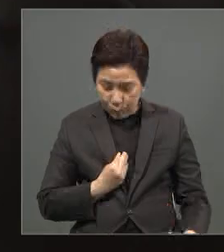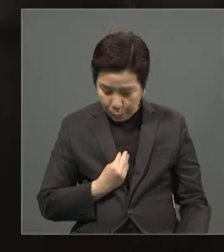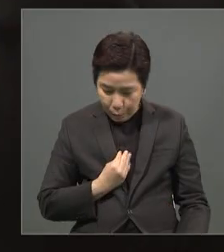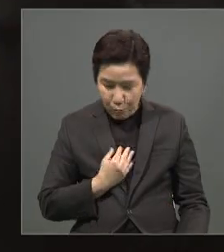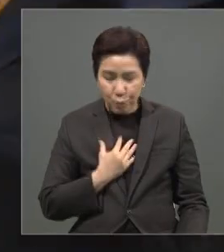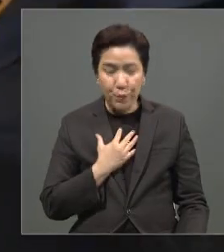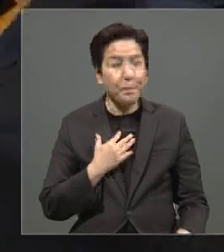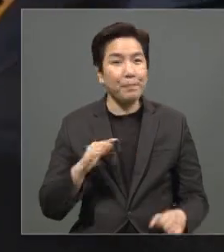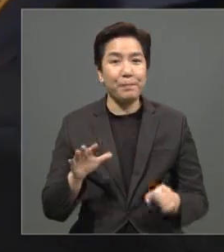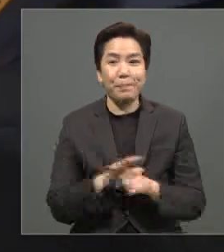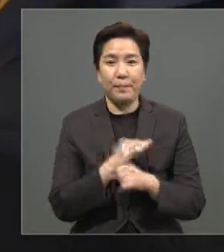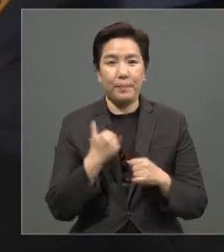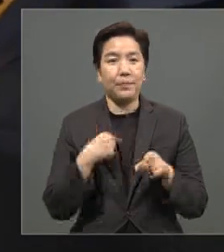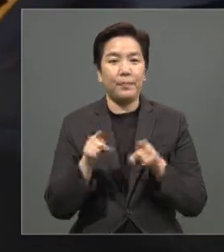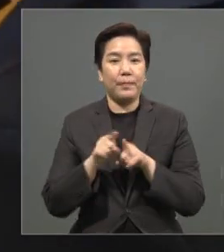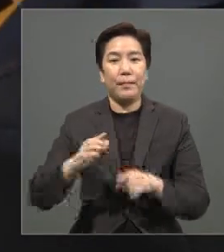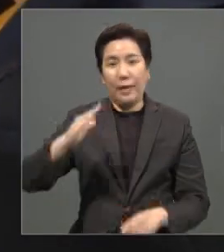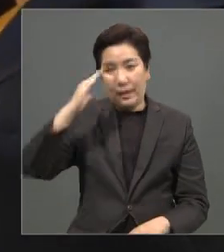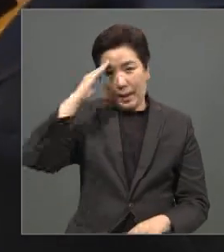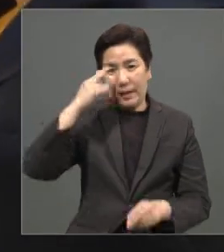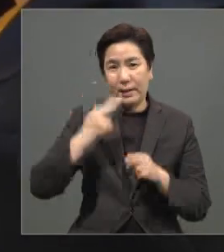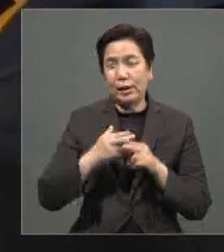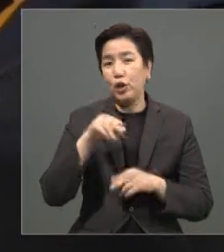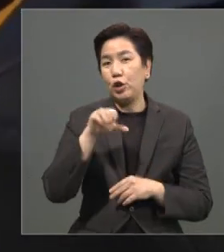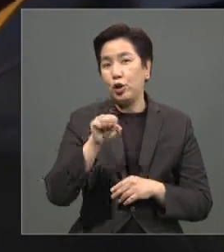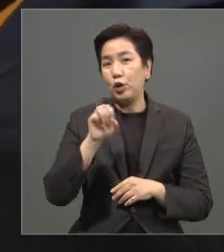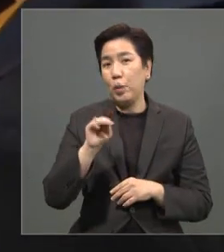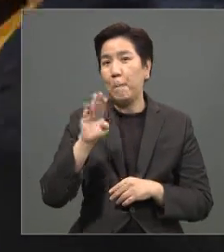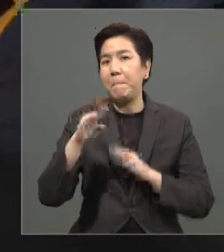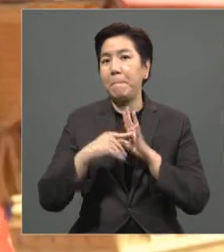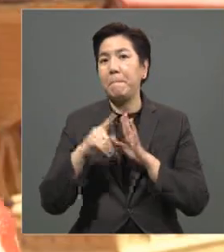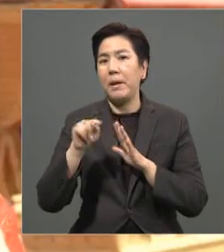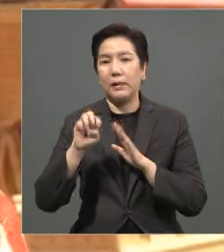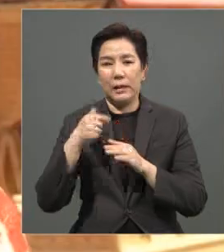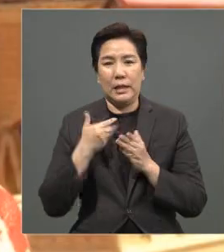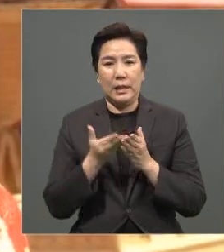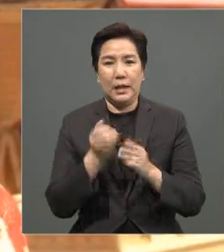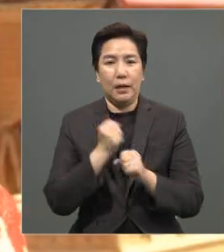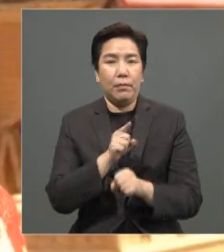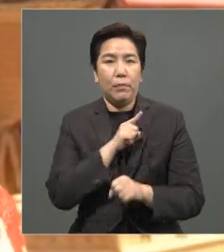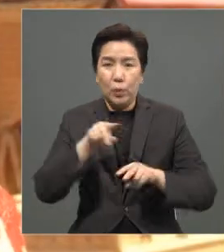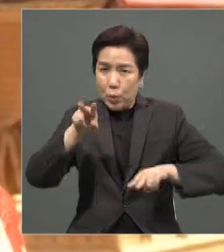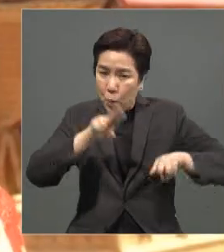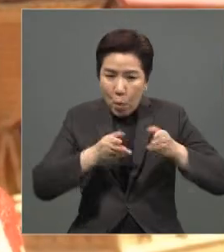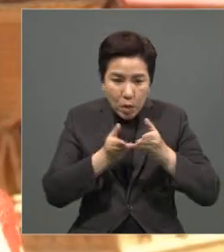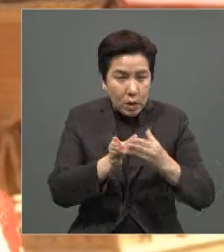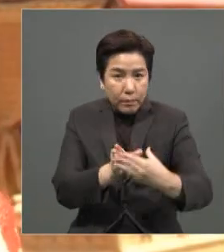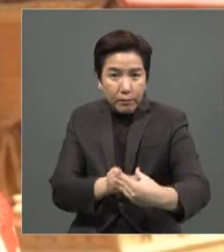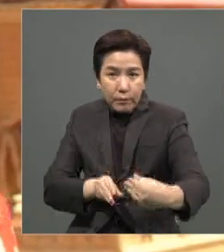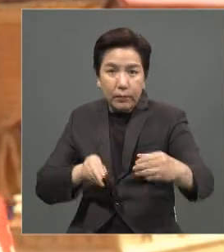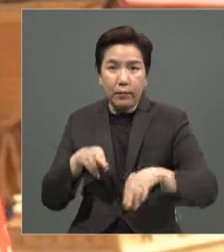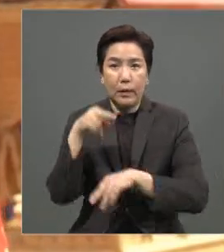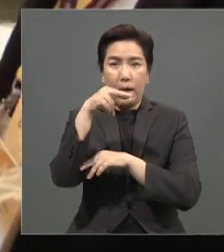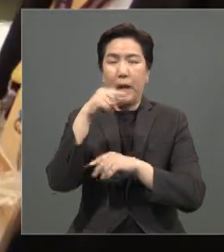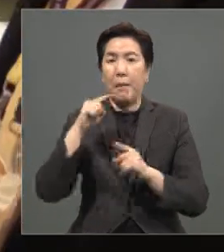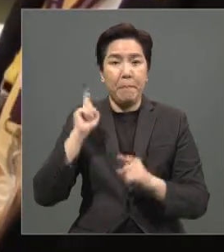างยิ่งครับผม เช่นเดียวกับพลเรือโทสมบัติจูถนอมผู้ควบคุมเรือพระที่นั่งสุพรรณหงส์ทำหน้าที่เป็นผู้ควบคุมเรือพระที่นั่งสุพรรณห